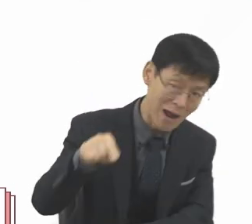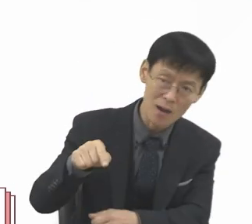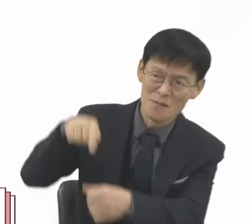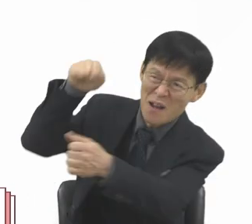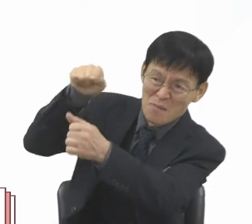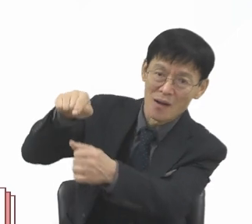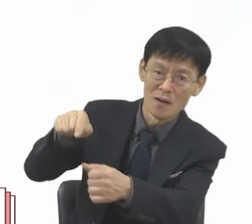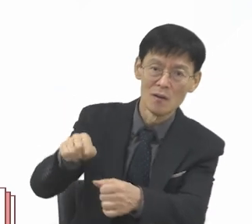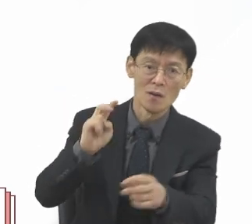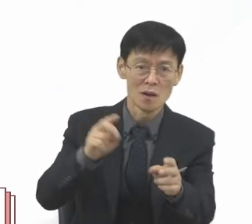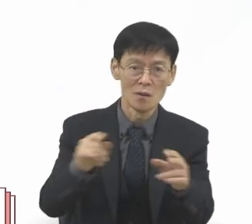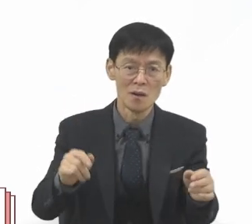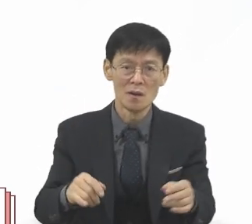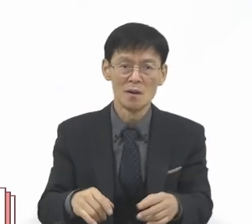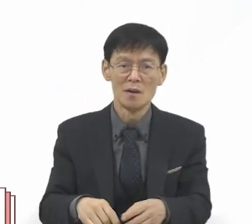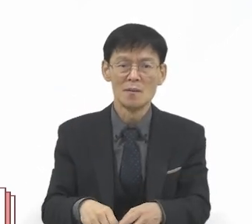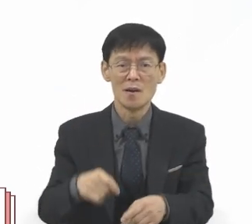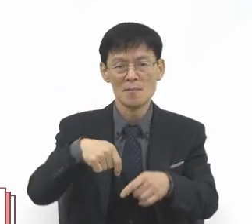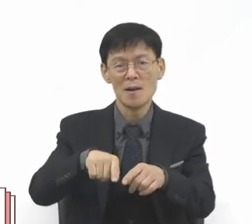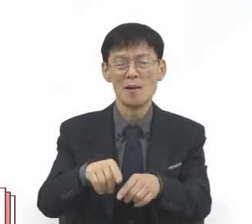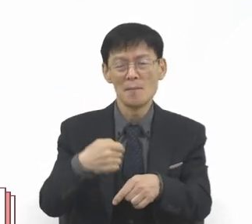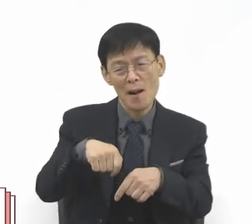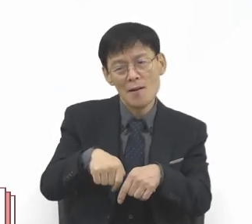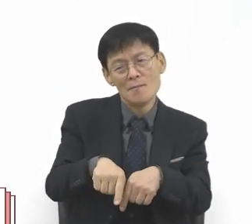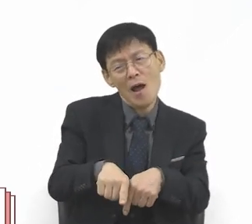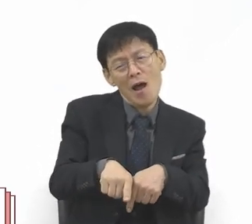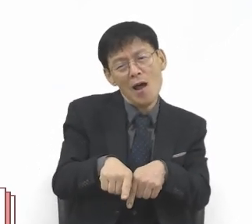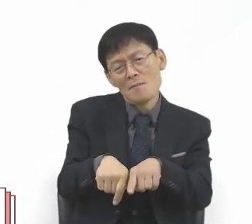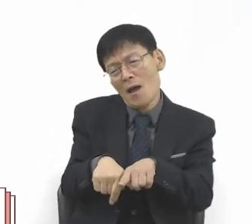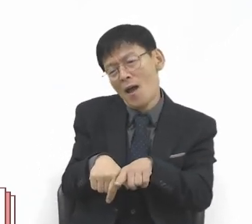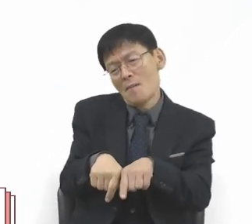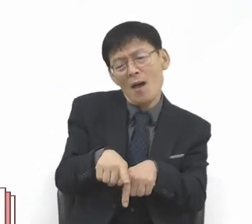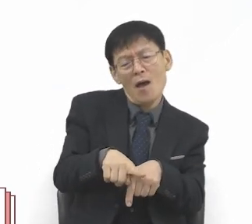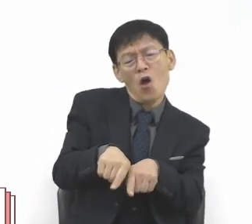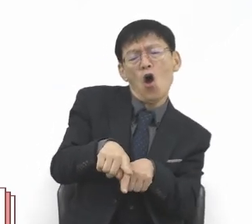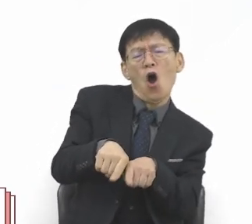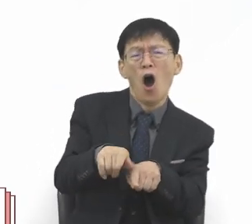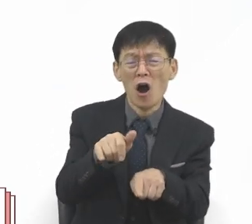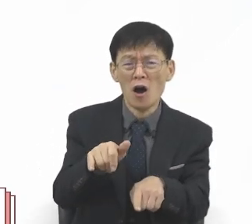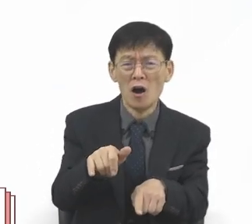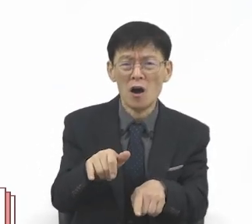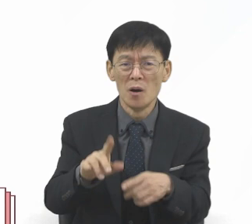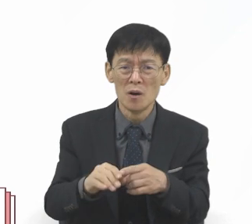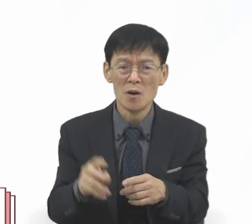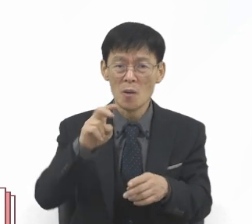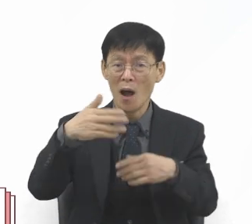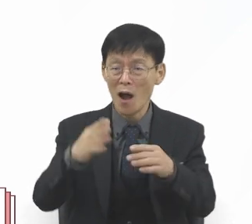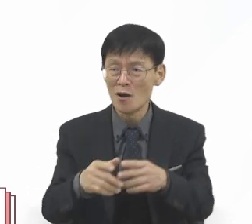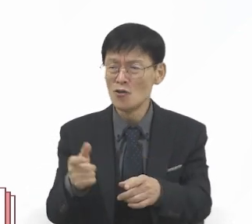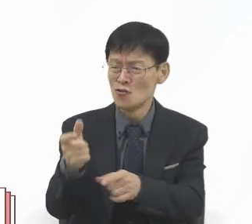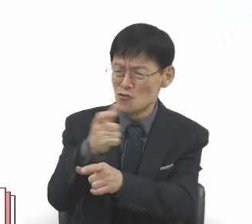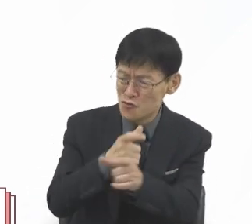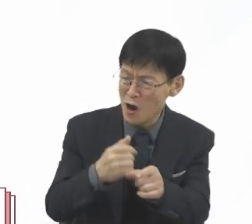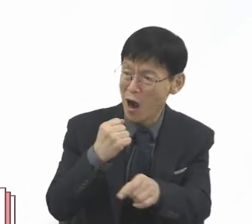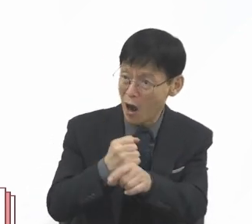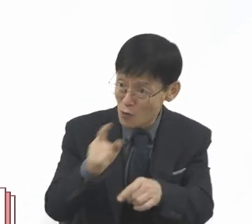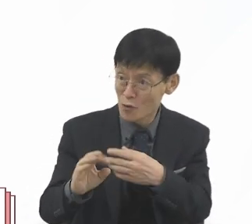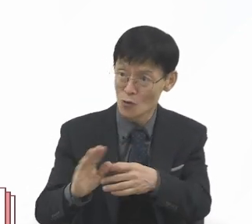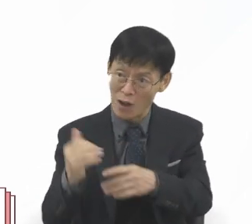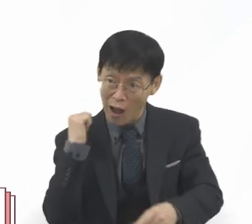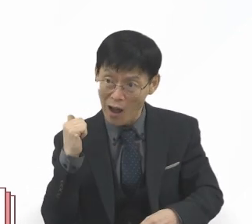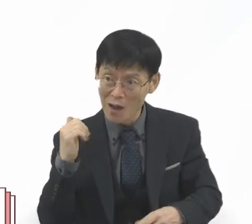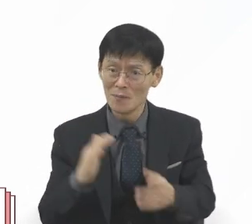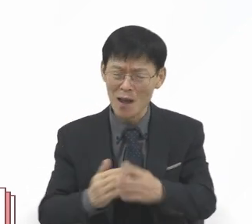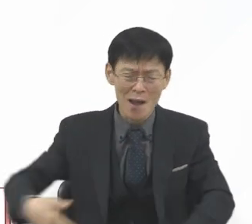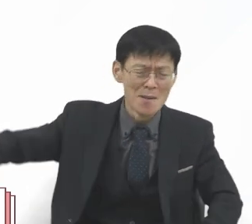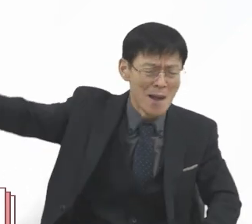요구하거나 회사 동료가 테이블 아래에서 발로 다리를 건드리기도 하고 노래방에 가서 술도 한잔하고